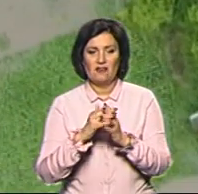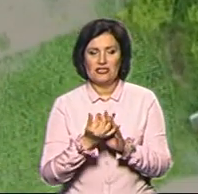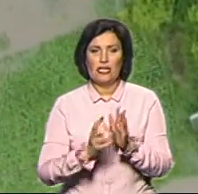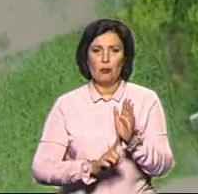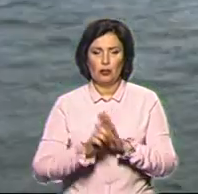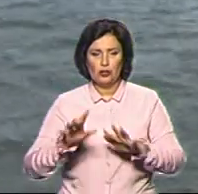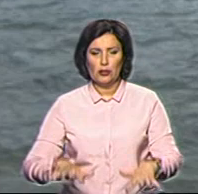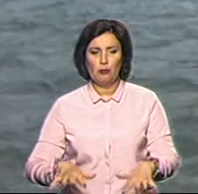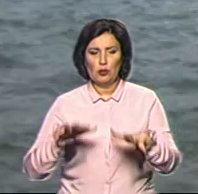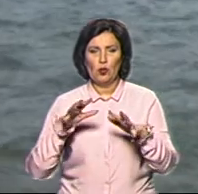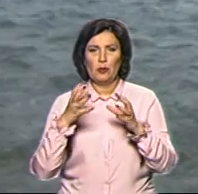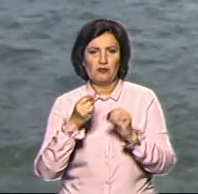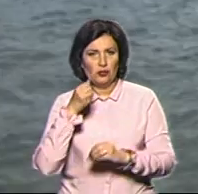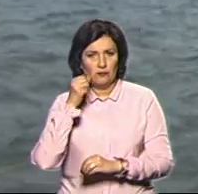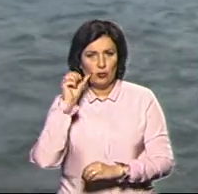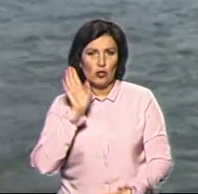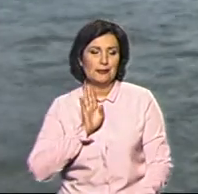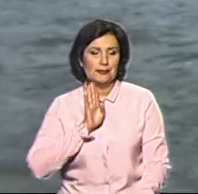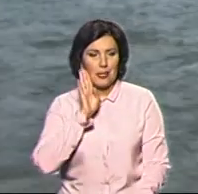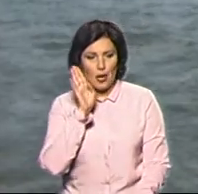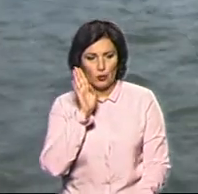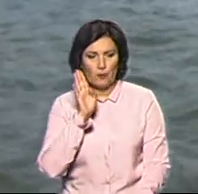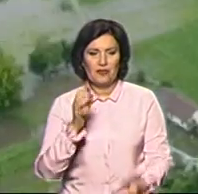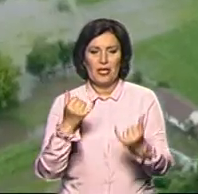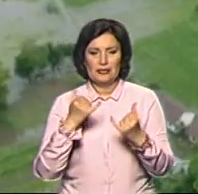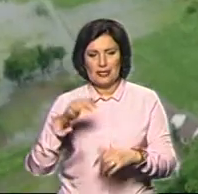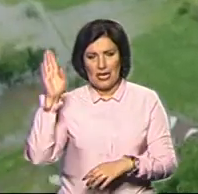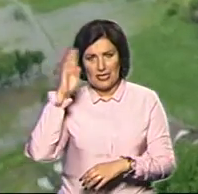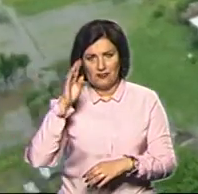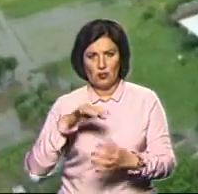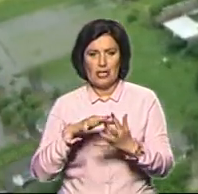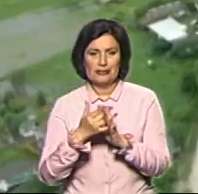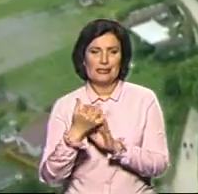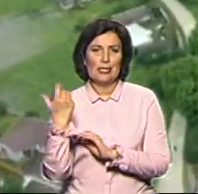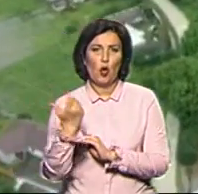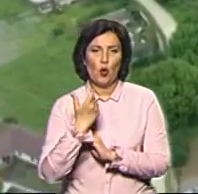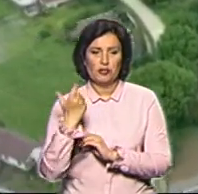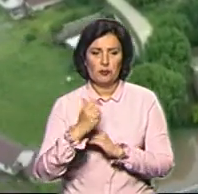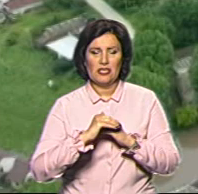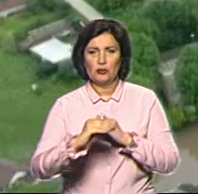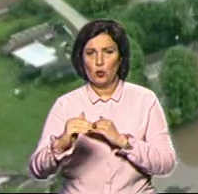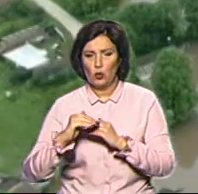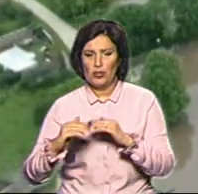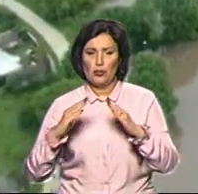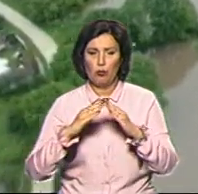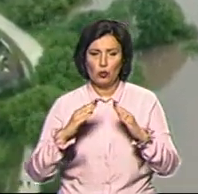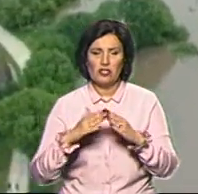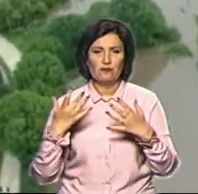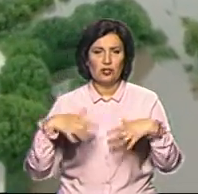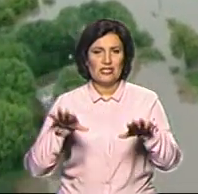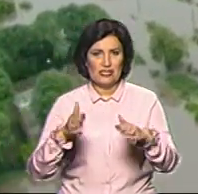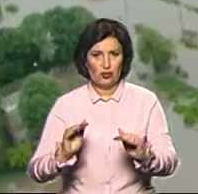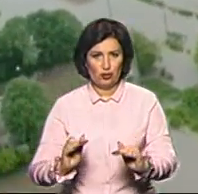почало підтоплювати ще вчора зранку. Зараз вода із сільськогосподарських угідь та будинків вже